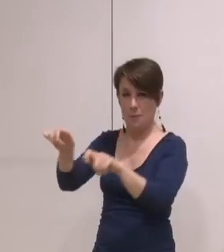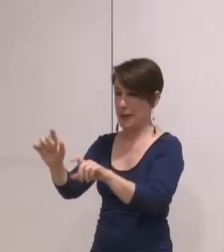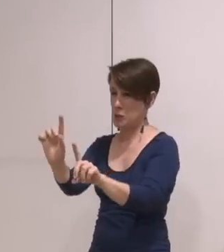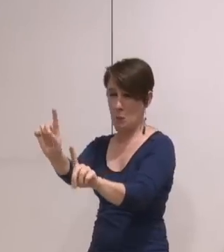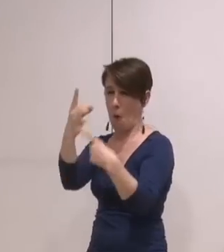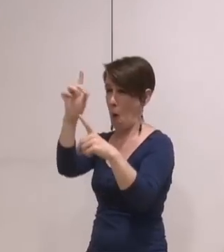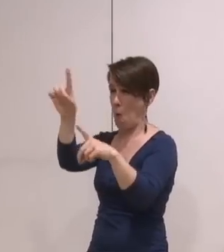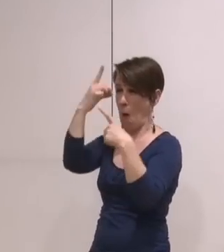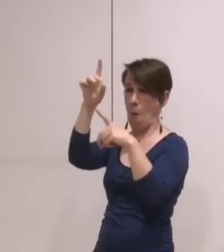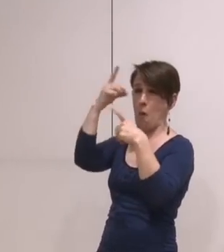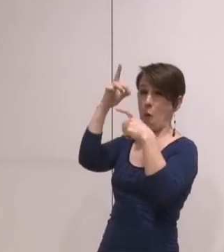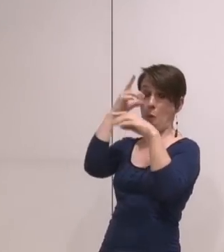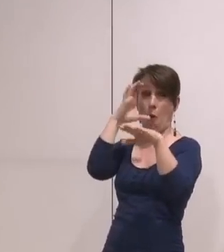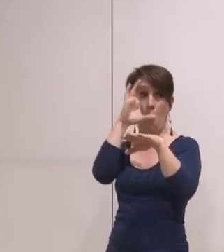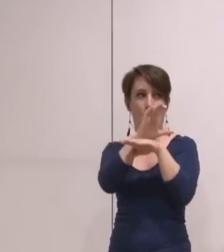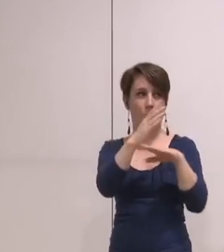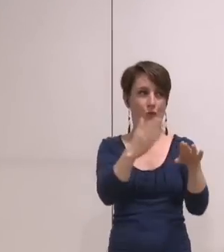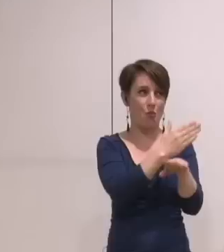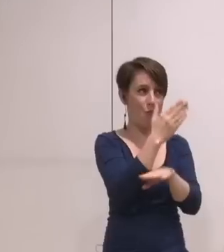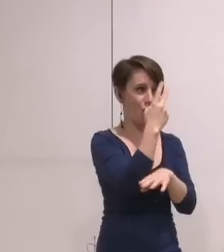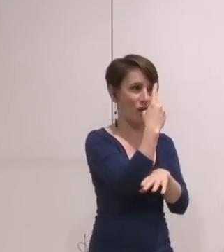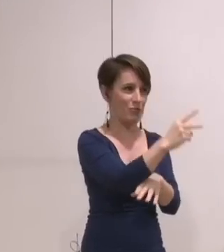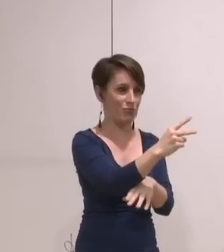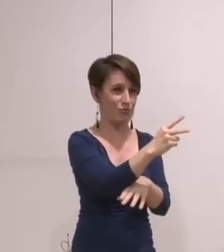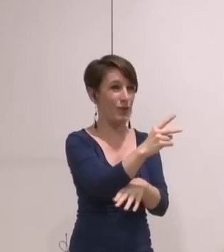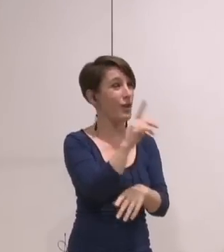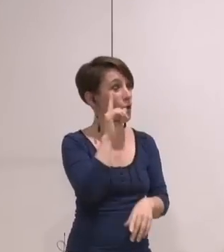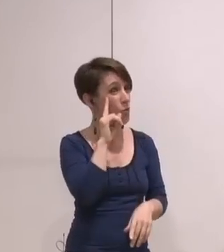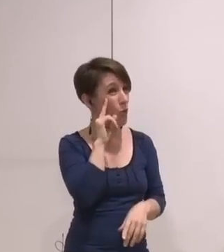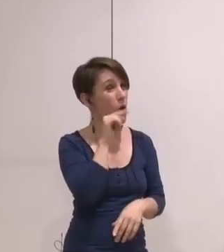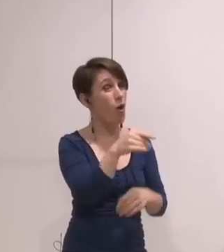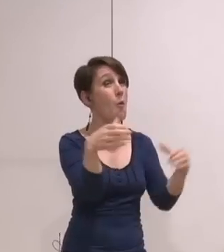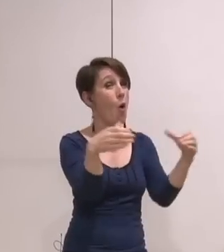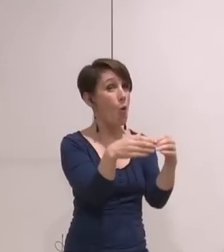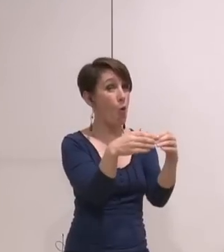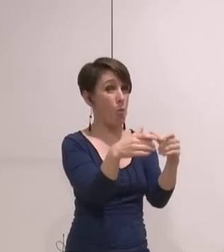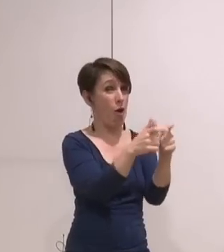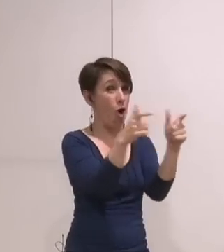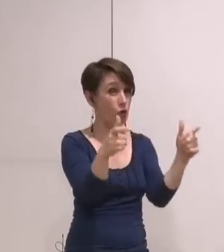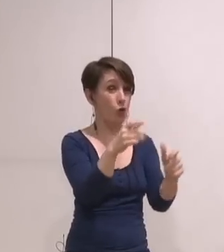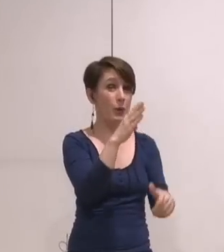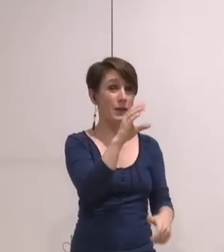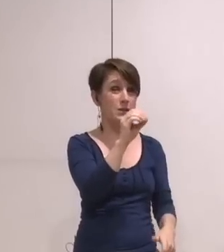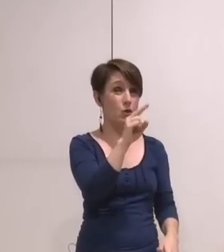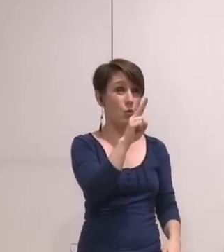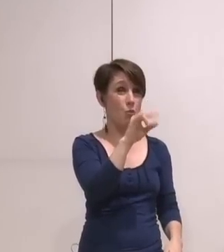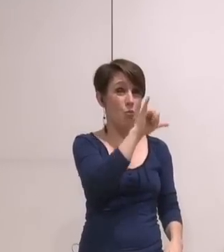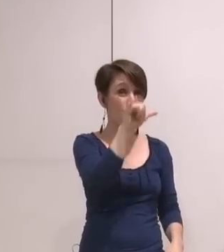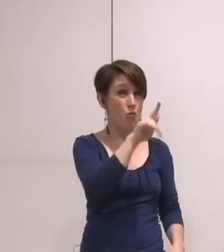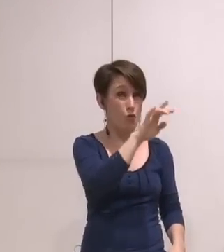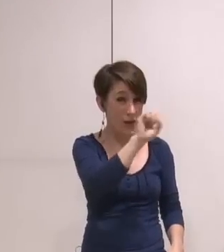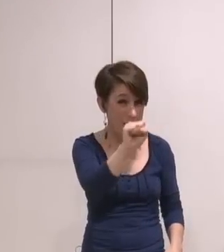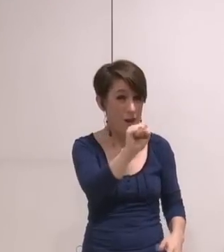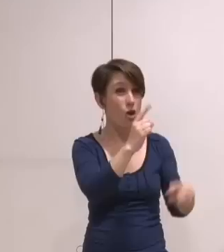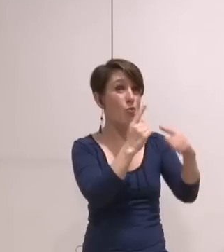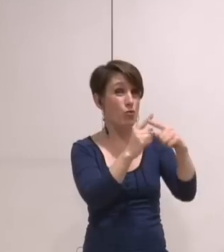vis-à-vis de votre projet de confier au groupement big Vinc le marché de l'éclairage public et pour